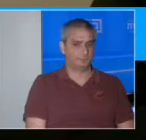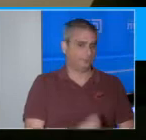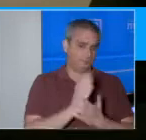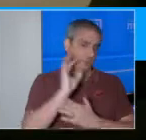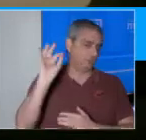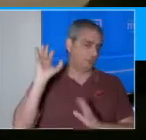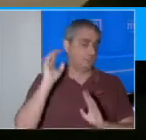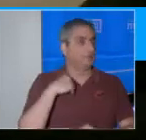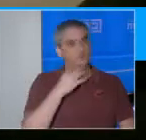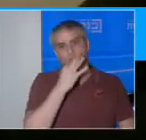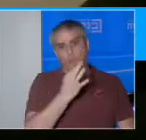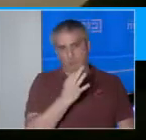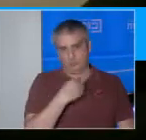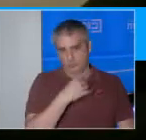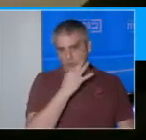שלה.